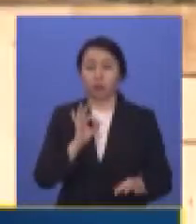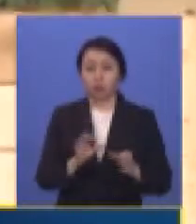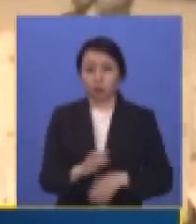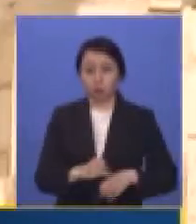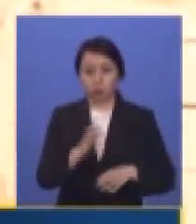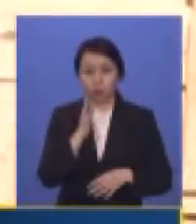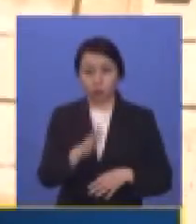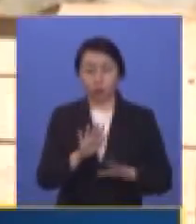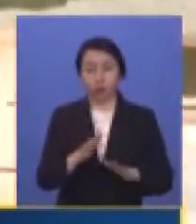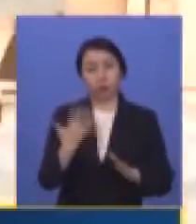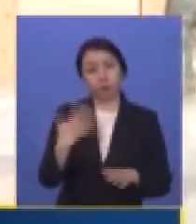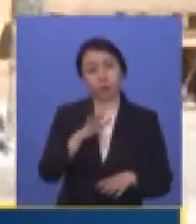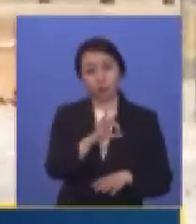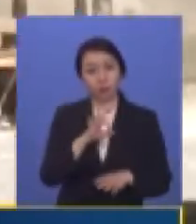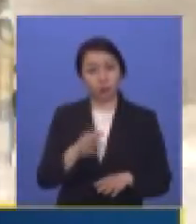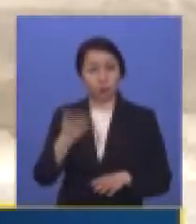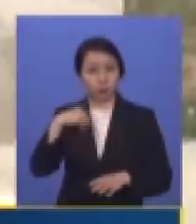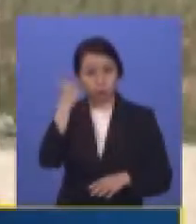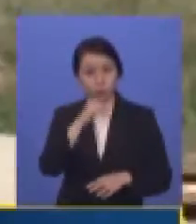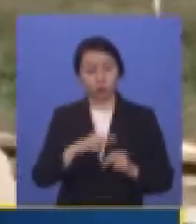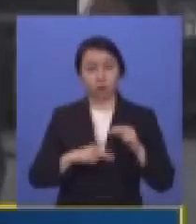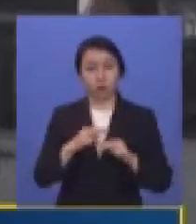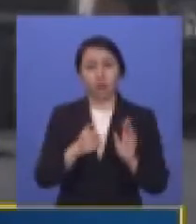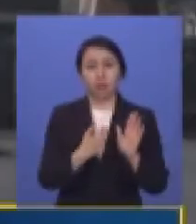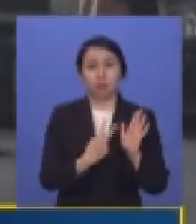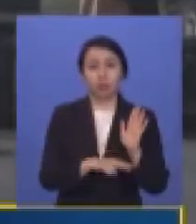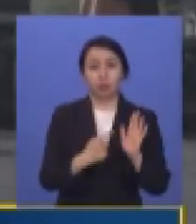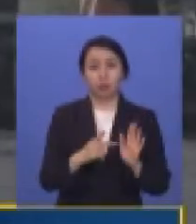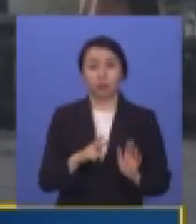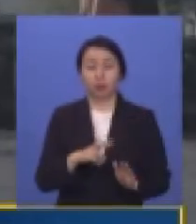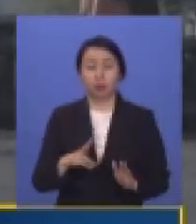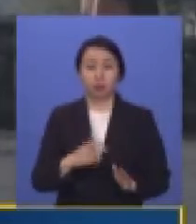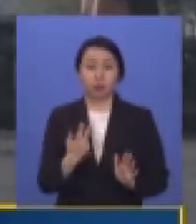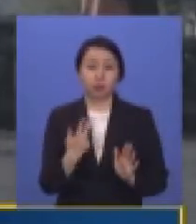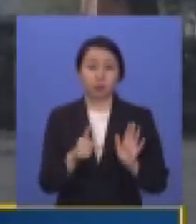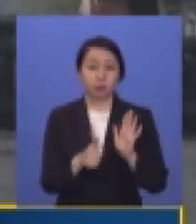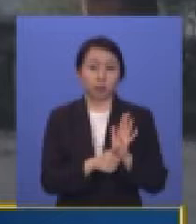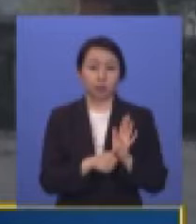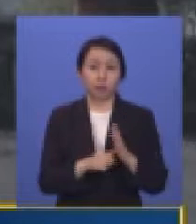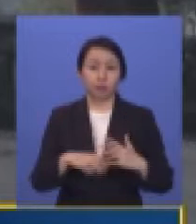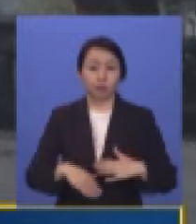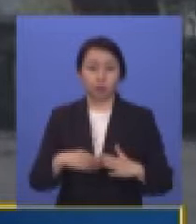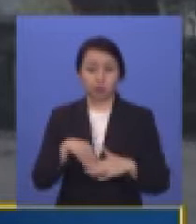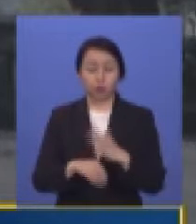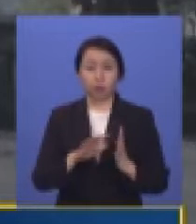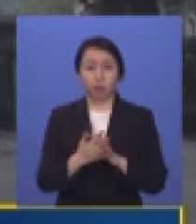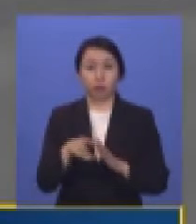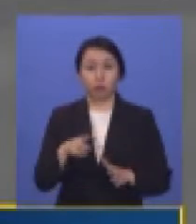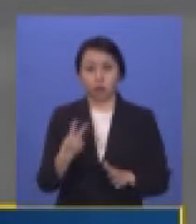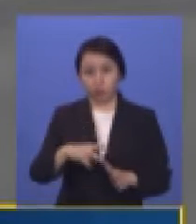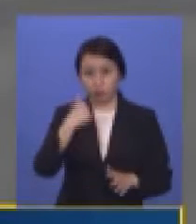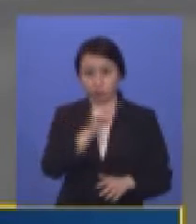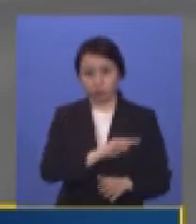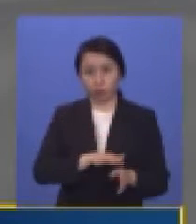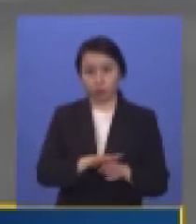состоянии, составляет только 50%. В прошлом году восстановили 71 километр дорог, 36 из них внутрипоселковые. В 2022 работы